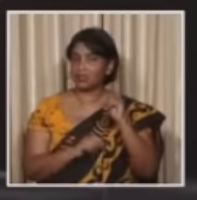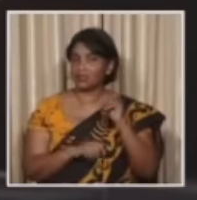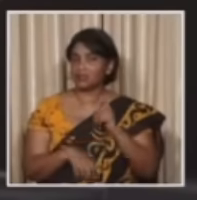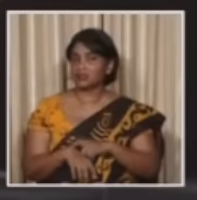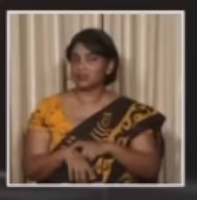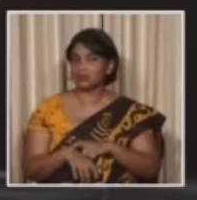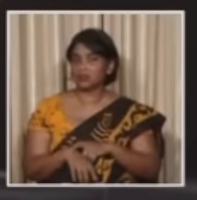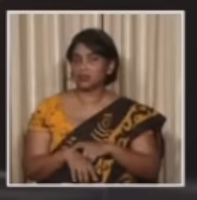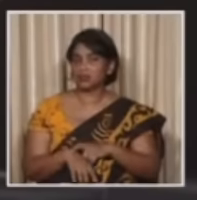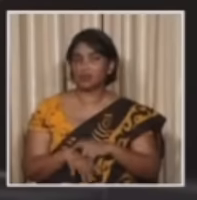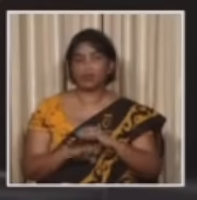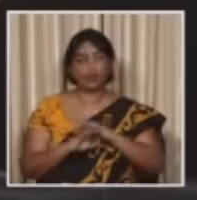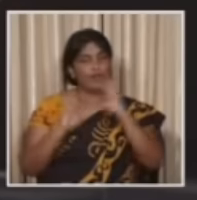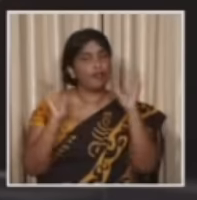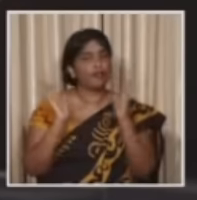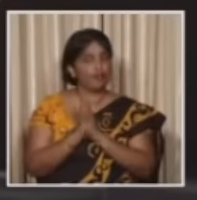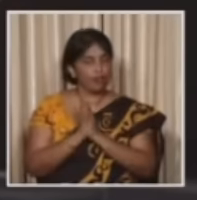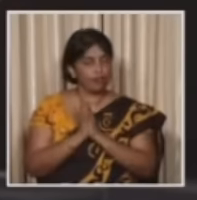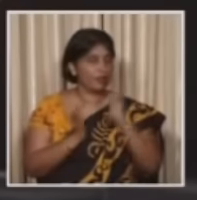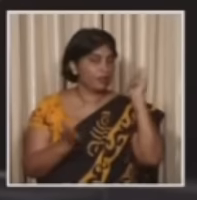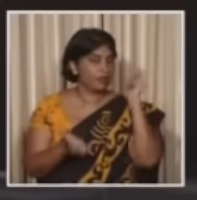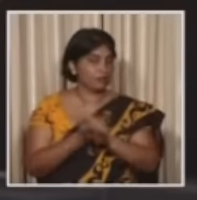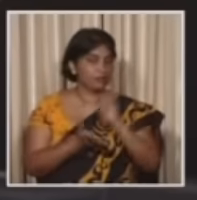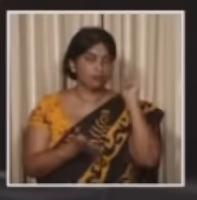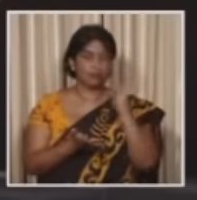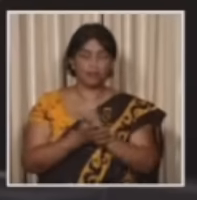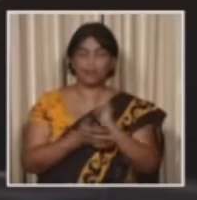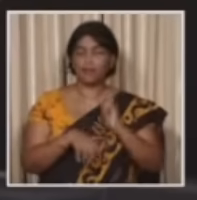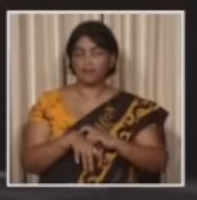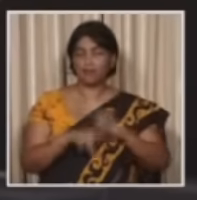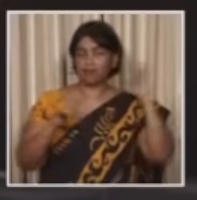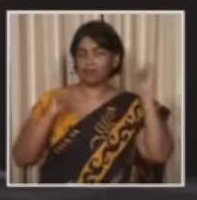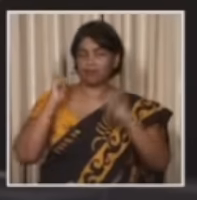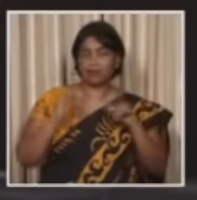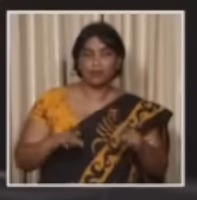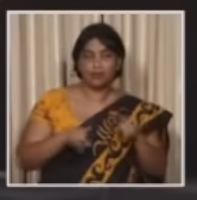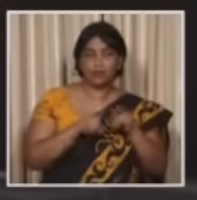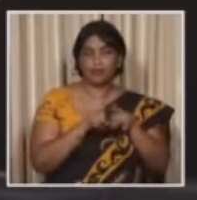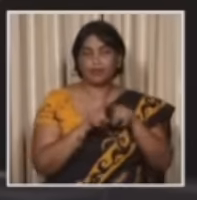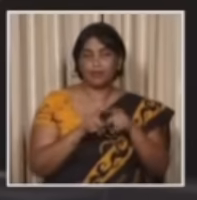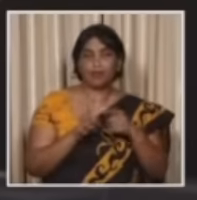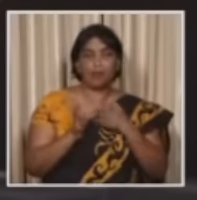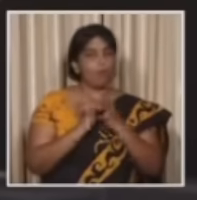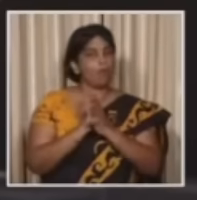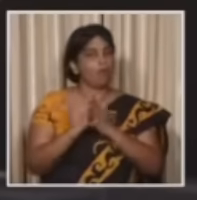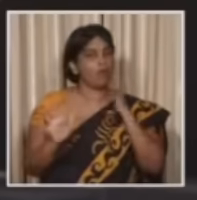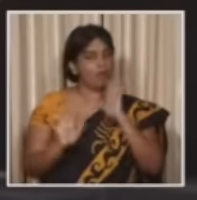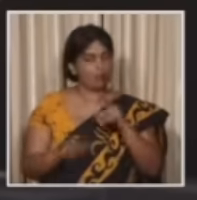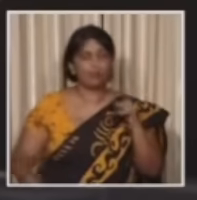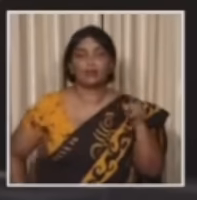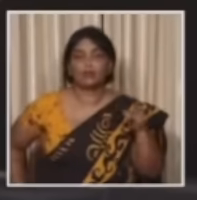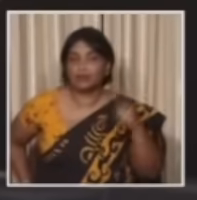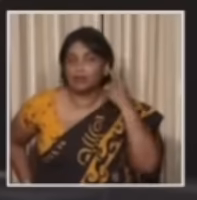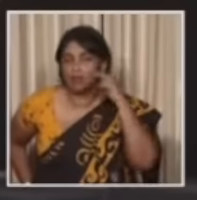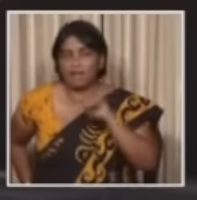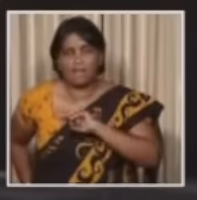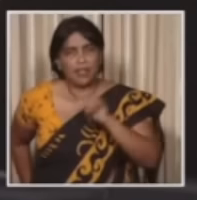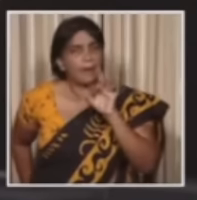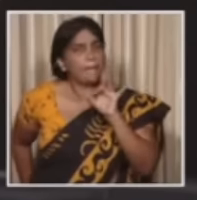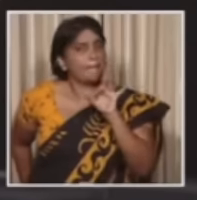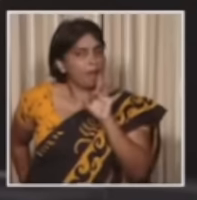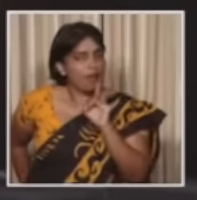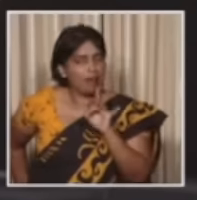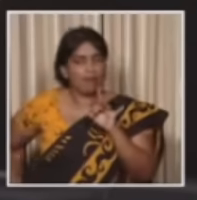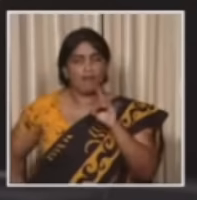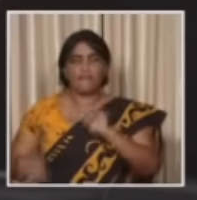වෙලාවට ඔක්කොම ෆ්ලයිට්ස් එන වෙලාවල් තියෙනවා එයාපෝට් එකේ ඒ වෙලාවට පොලිම හිටිනවා හැබැයි මිනිත්තු 15ක් 20ක්